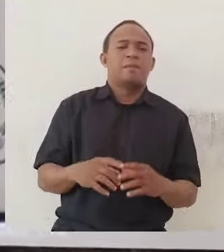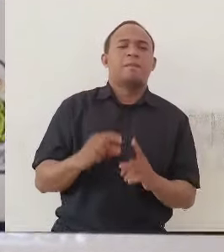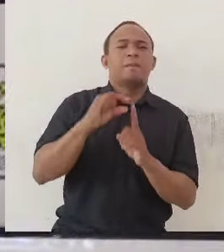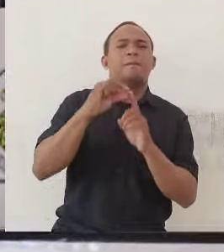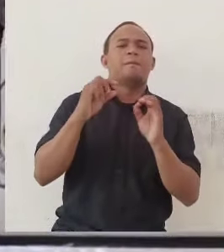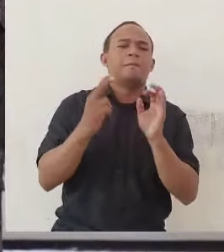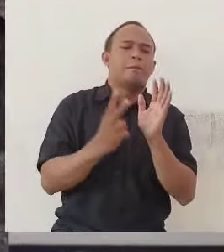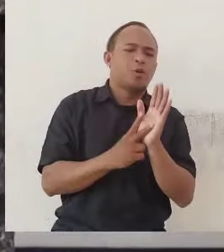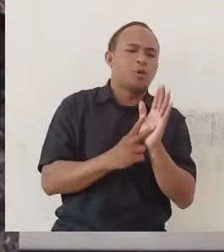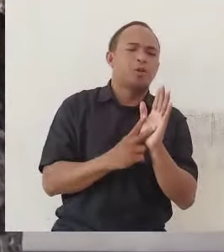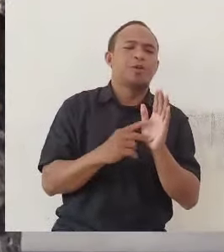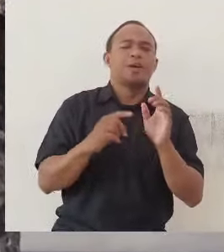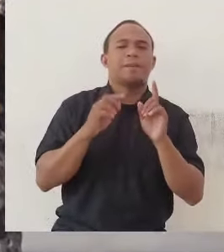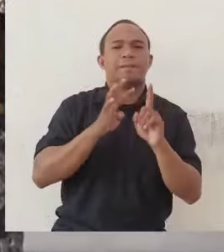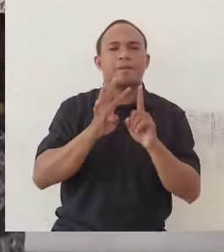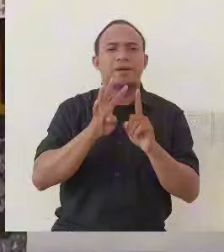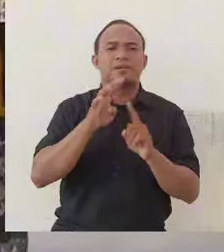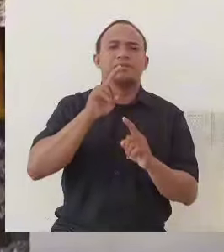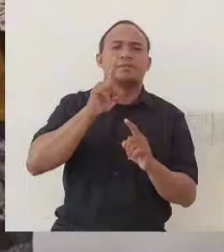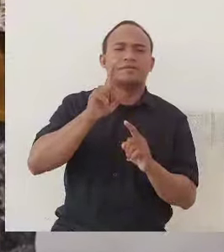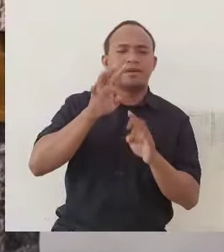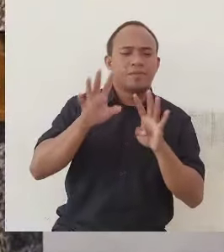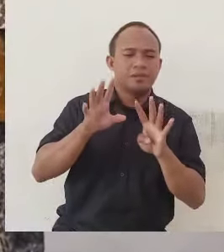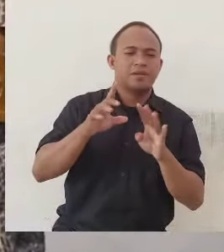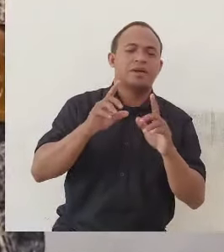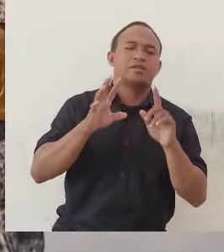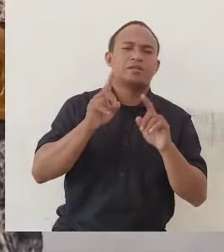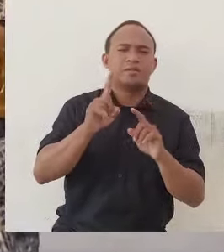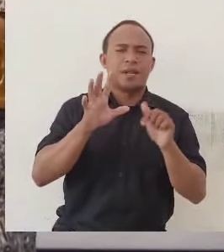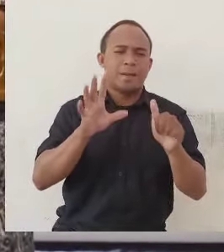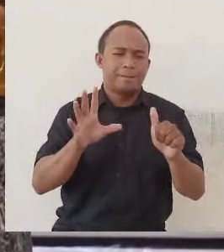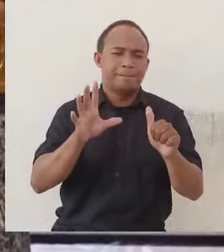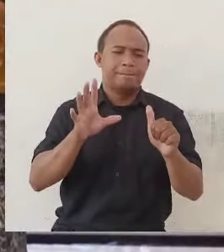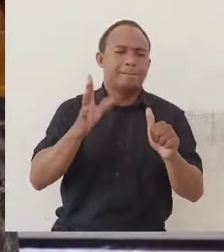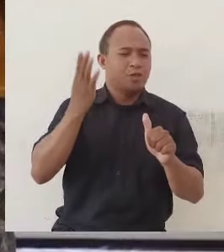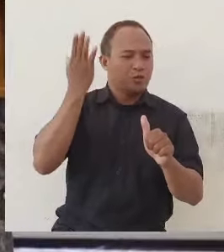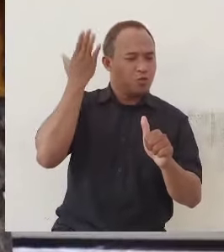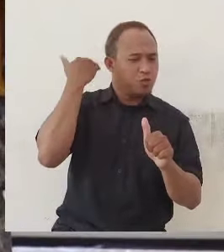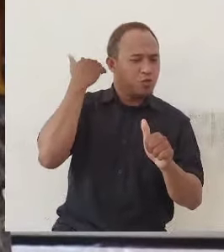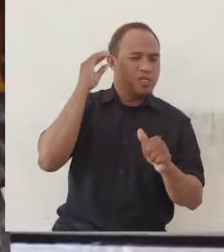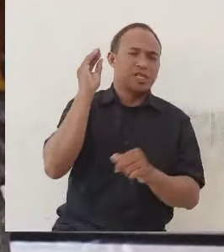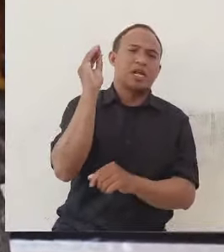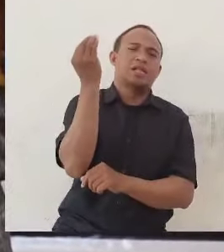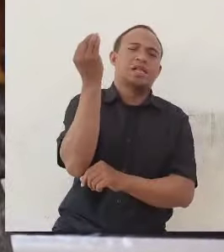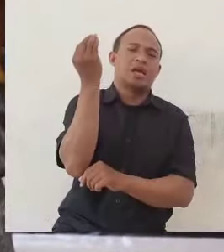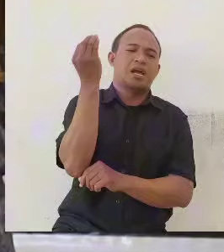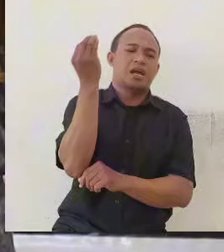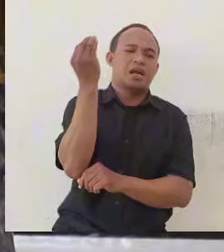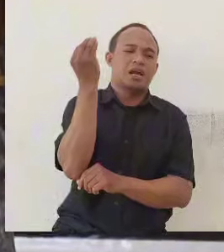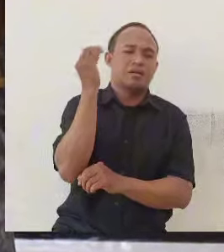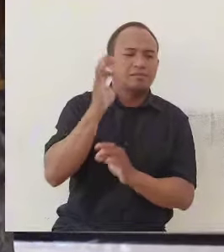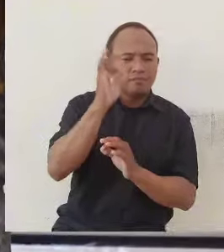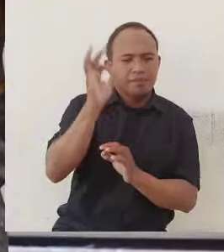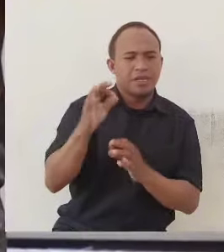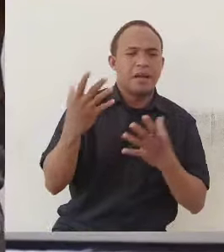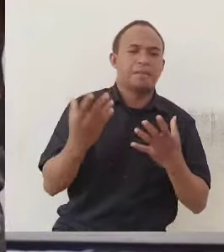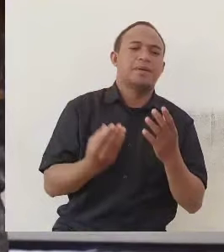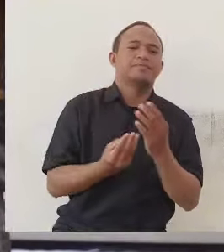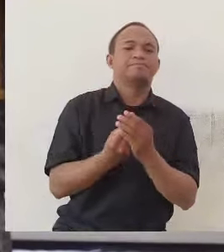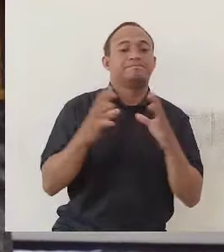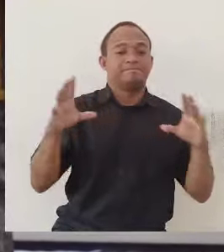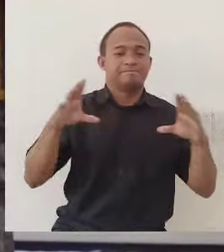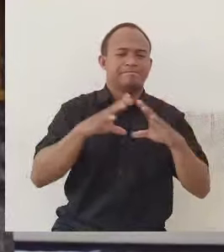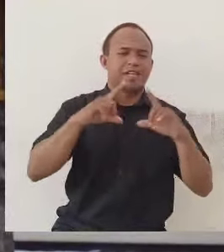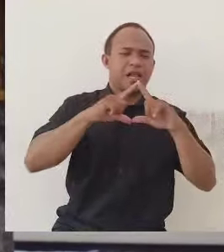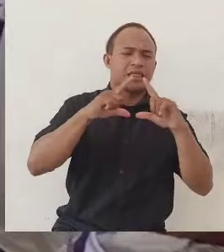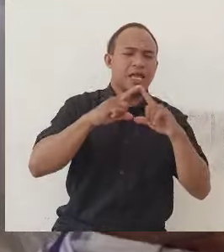yang juga pernah menjadi atlet PON ke-14 tahun 1996 dari DKI Jakarta, berpesan kepada